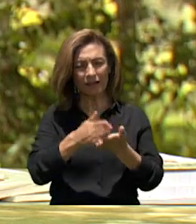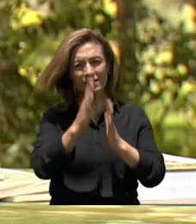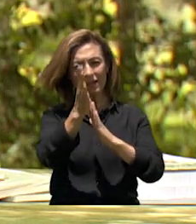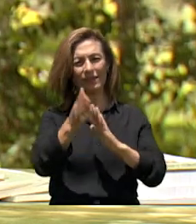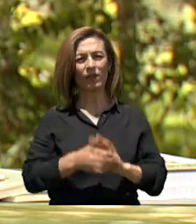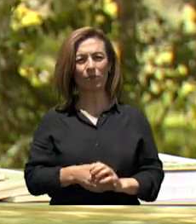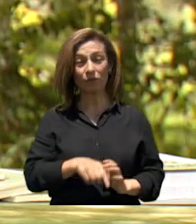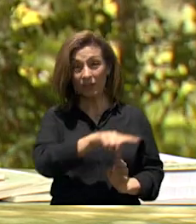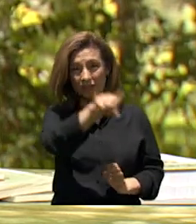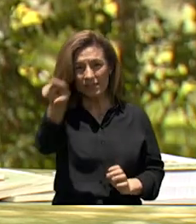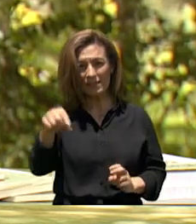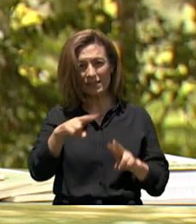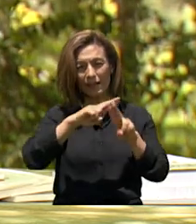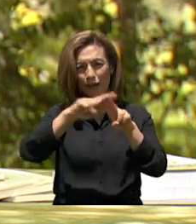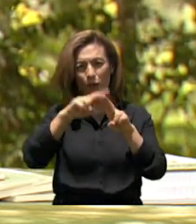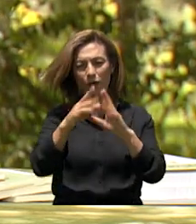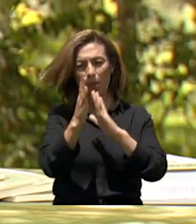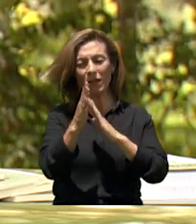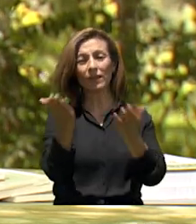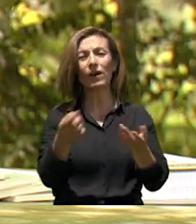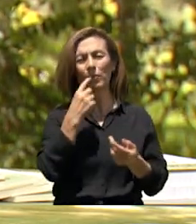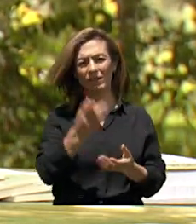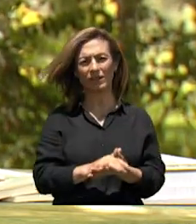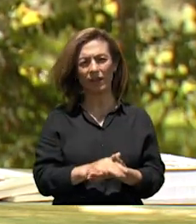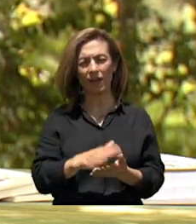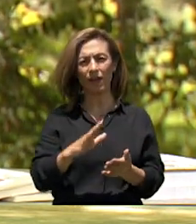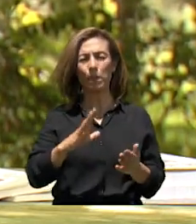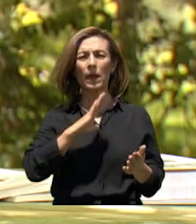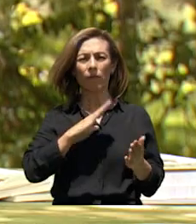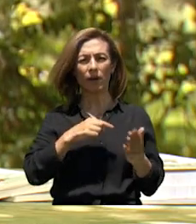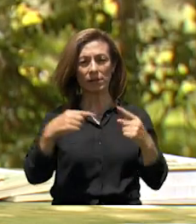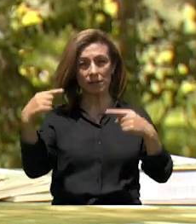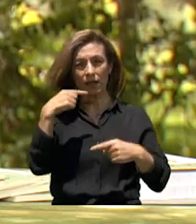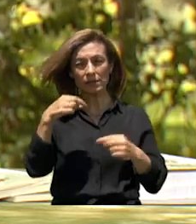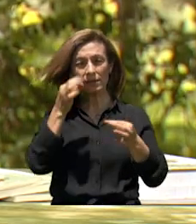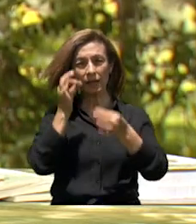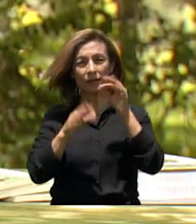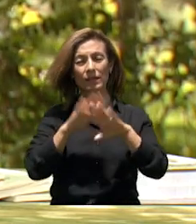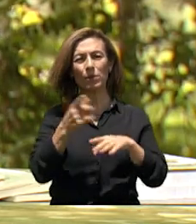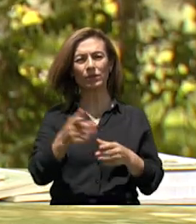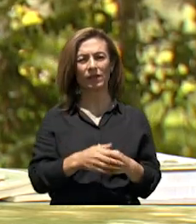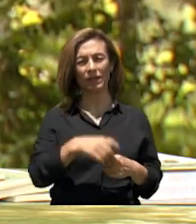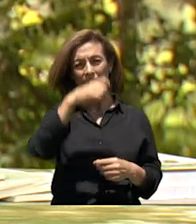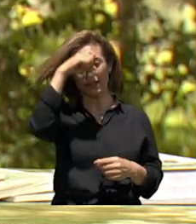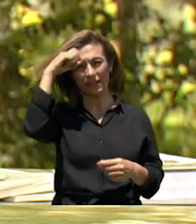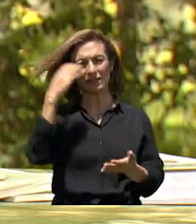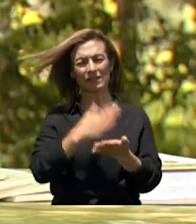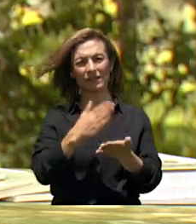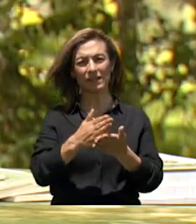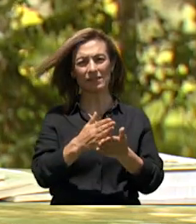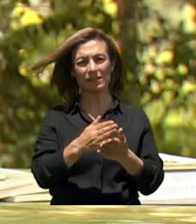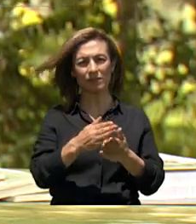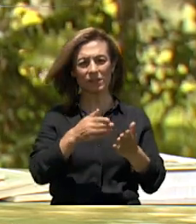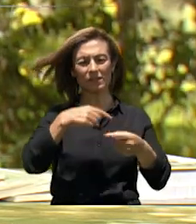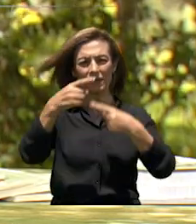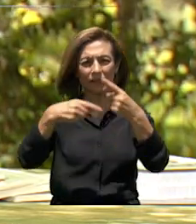ediyor Sizler öğrenmeye devam edin diye bazı eksiklerini tamamlayın diye yazında derslerimiz